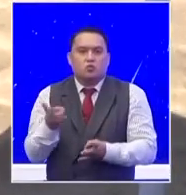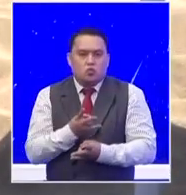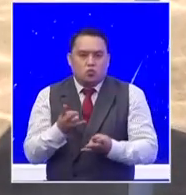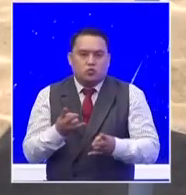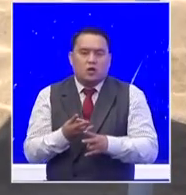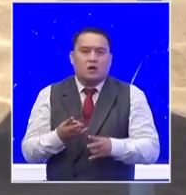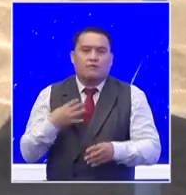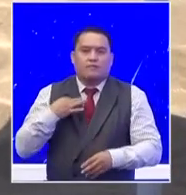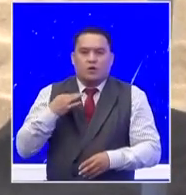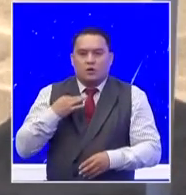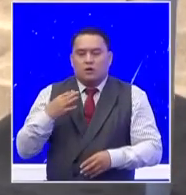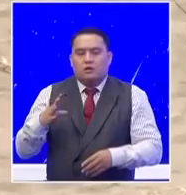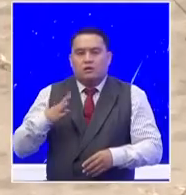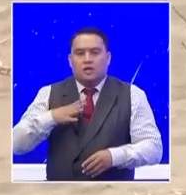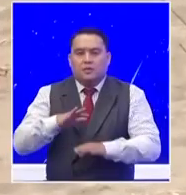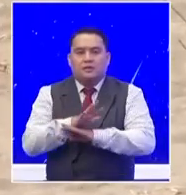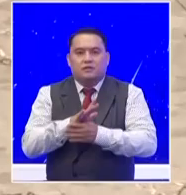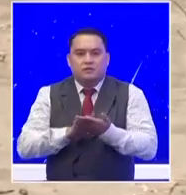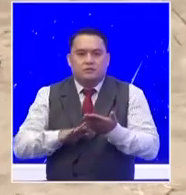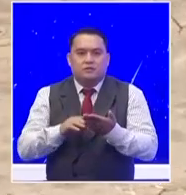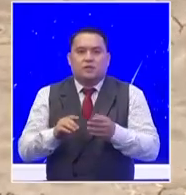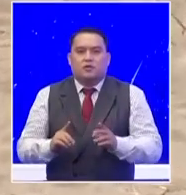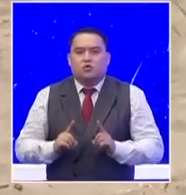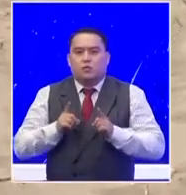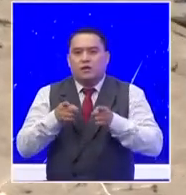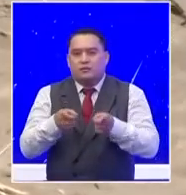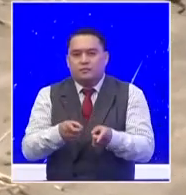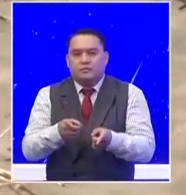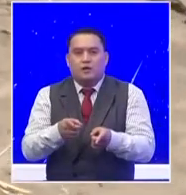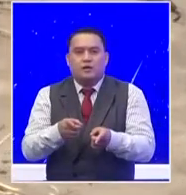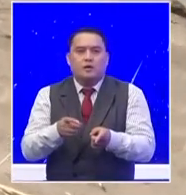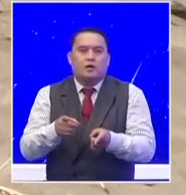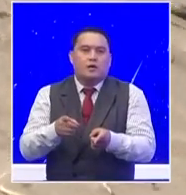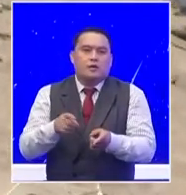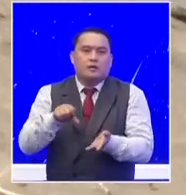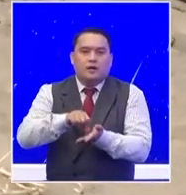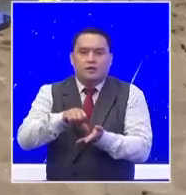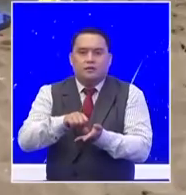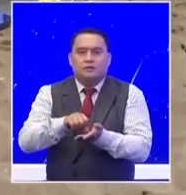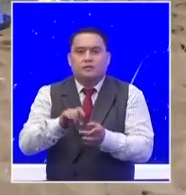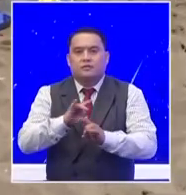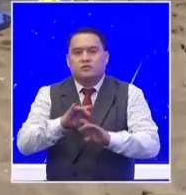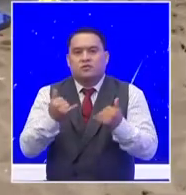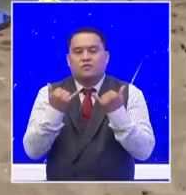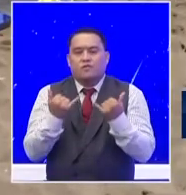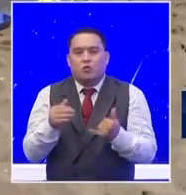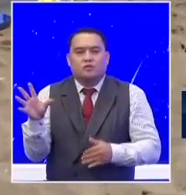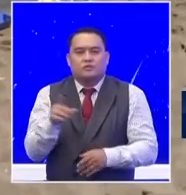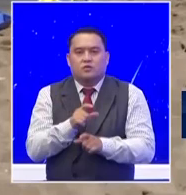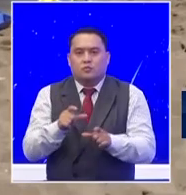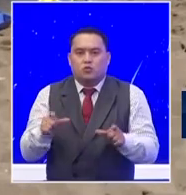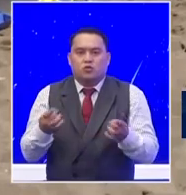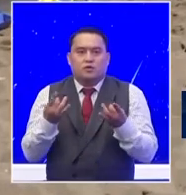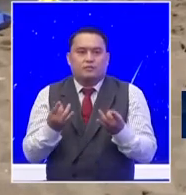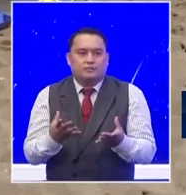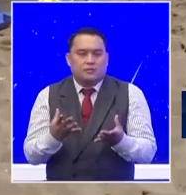отдыхающие пренебрегают гигиеной окружающей среды. В итоге бытовые отходы остаются прямо на берегу. На сегодняшний день все люди